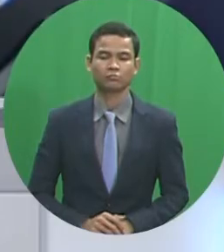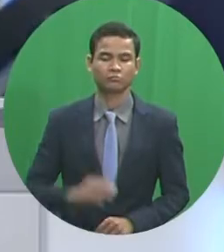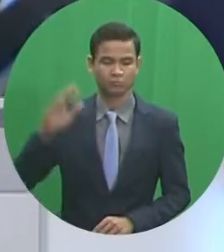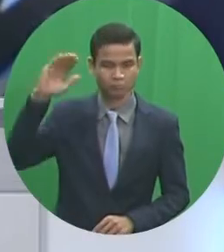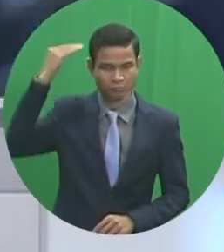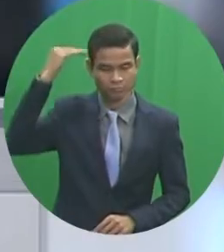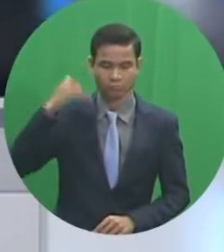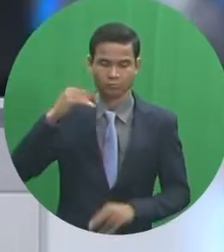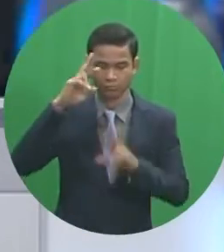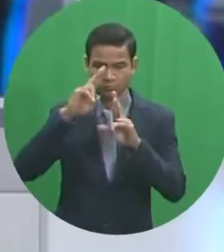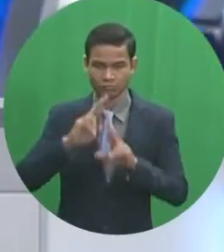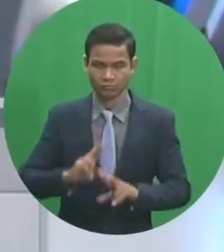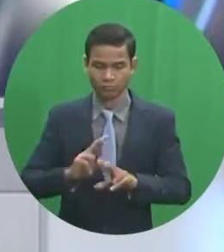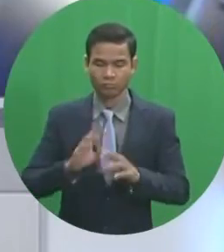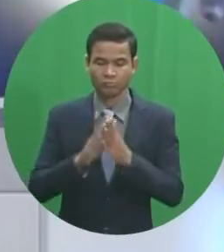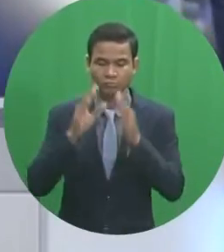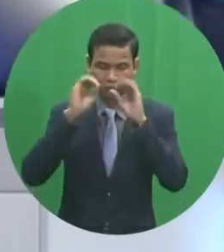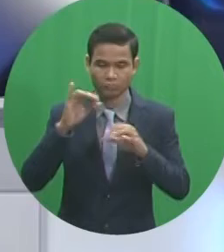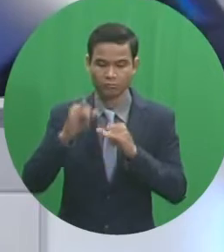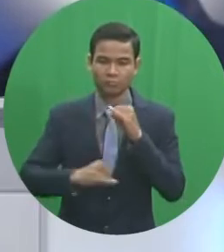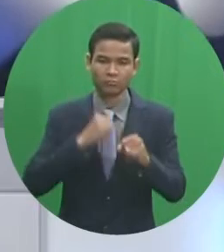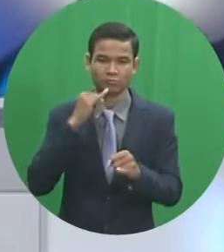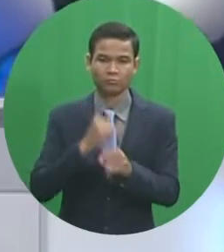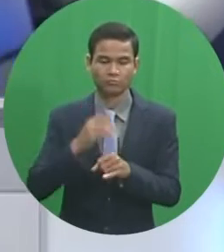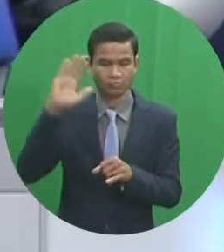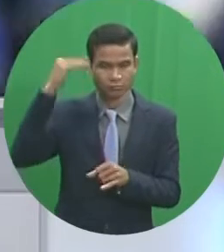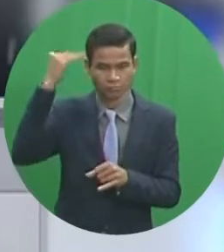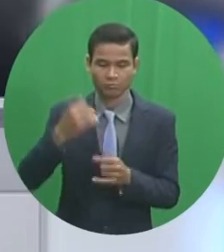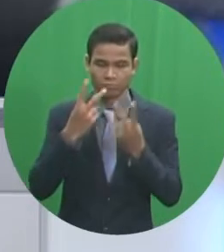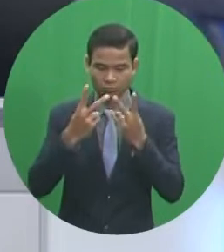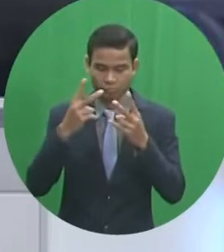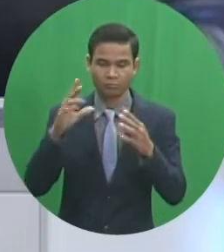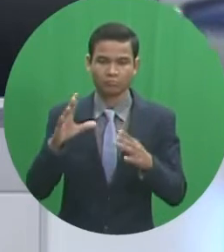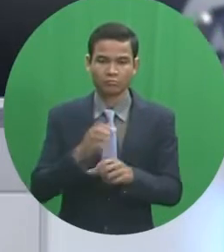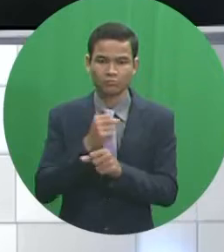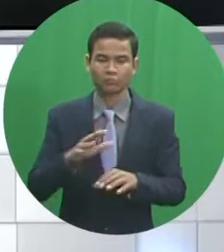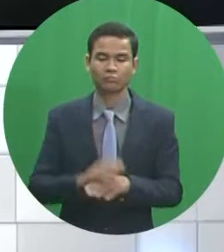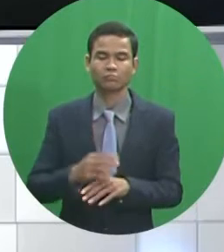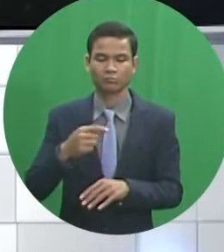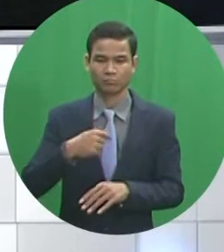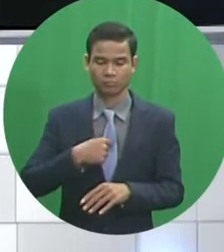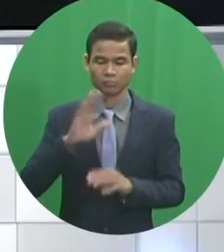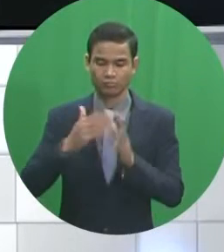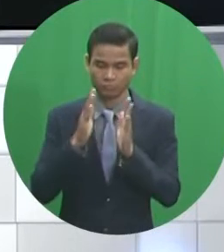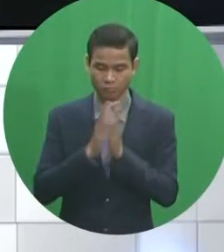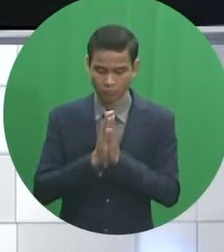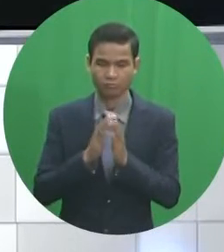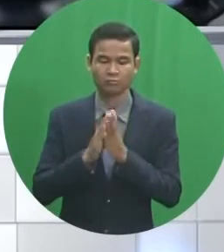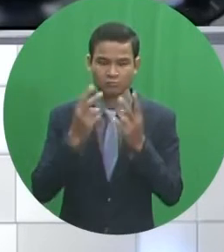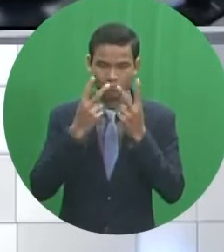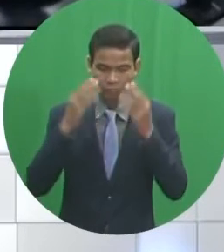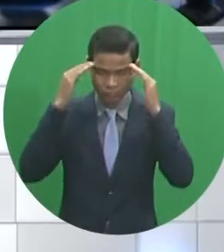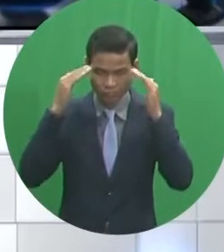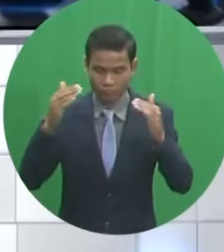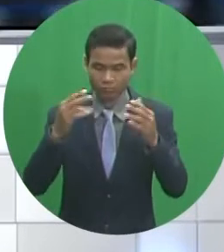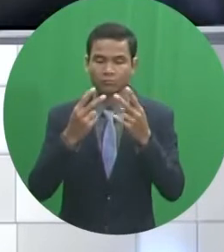លោកលោកស្រីប្រិយមិត្តទស្សនិកជនជាទីគោរពព័ត៌មានអន្តរជាតិដែលលោកអ្នកទើបបានទស្សនាអំបញ្ញមិញនេះចាប់តែប៉ុណ្ណេះនាងខ្ញុំសូមថ្លែងអំណរគុណចំពោះការយកចិត្តទុ